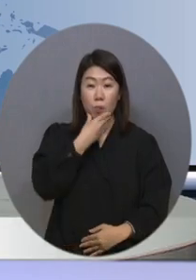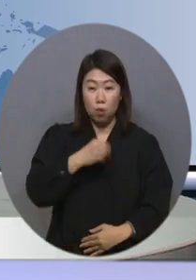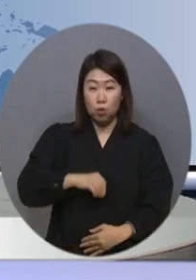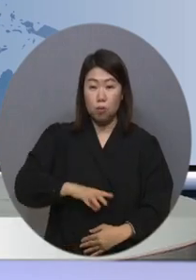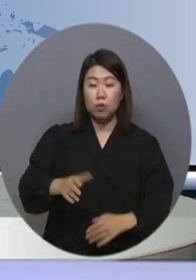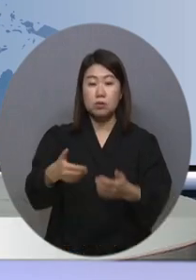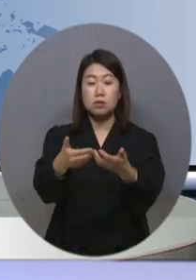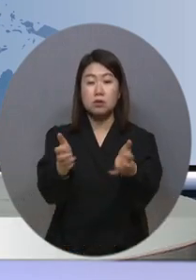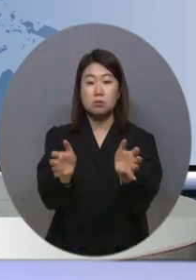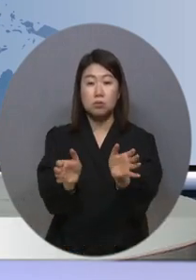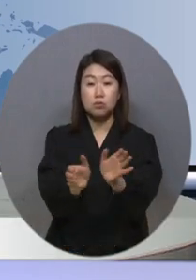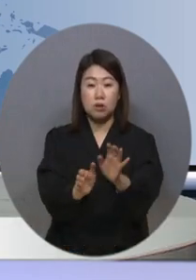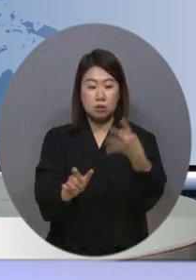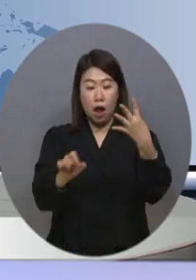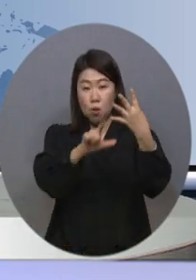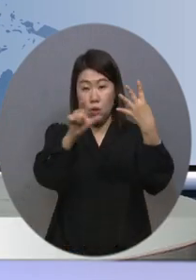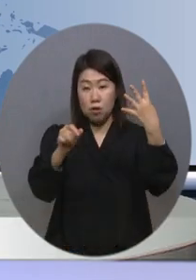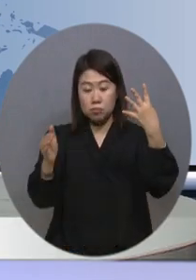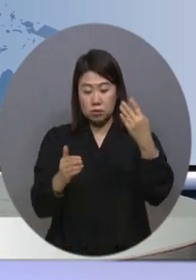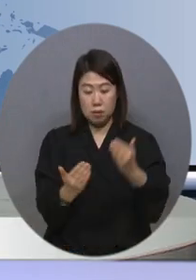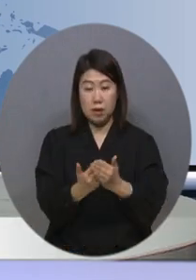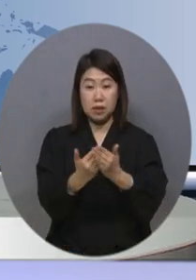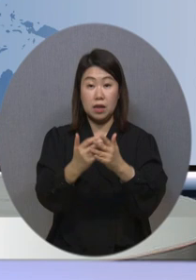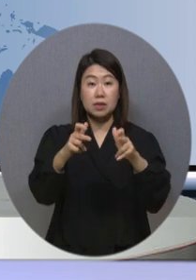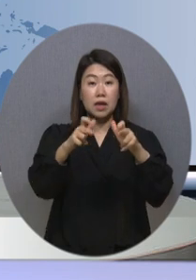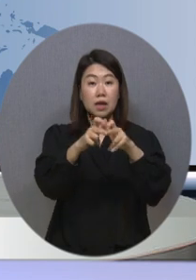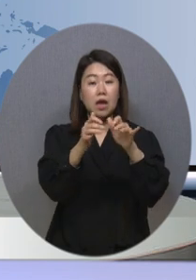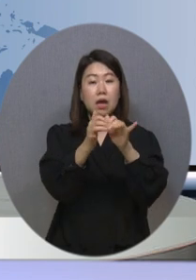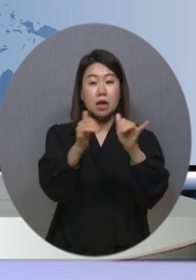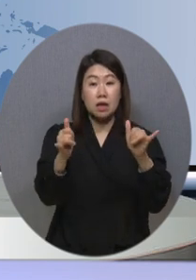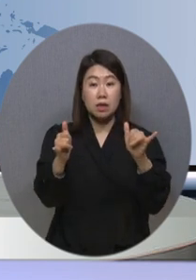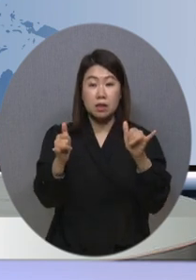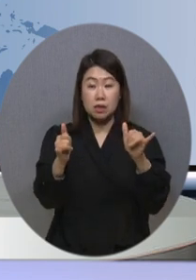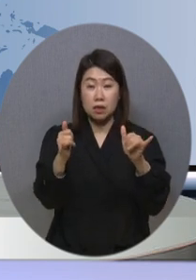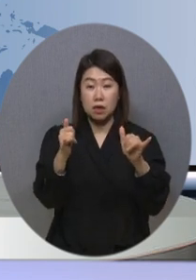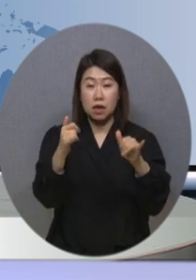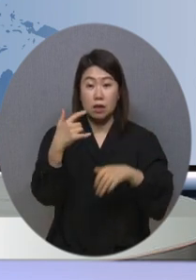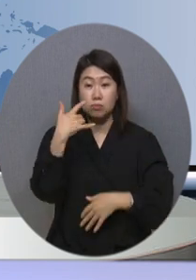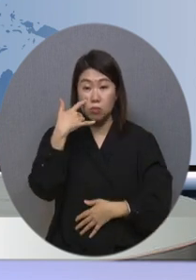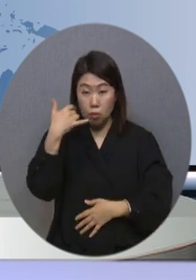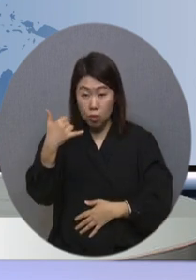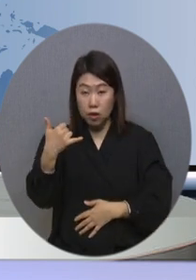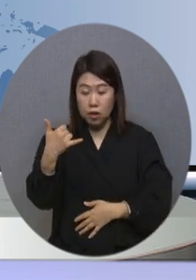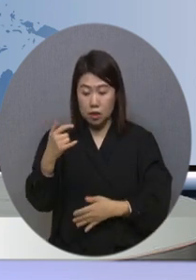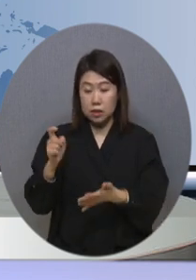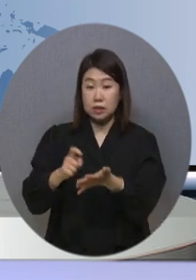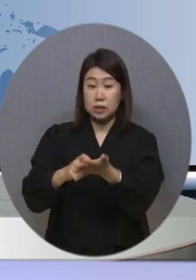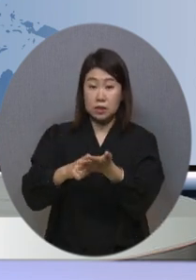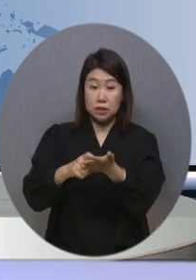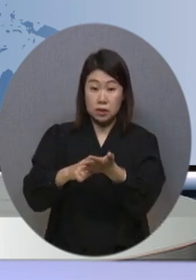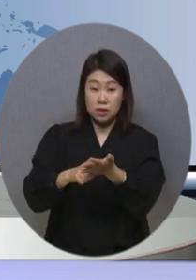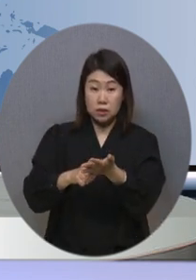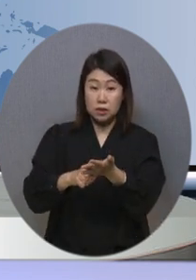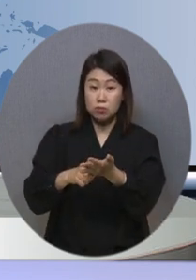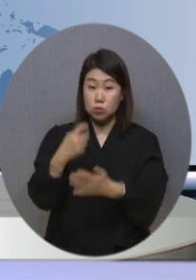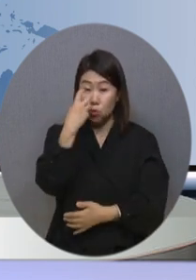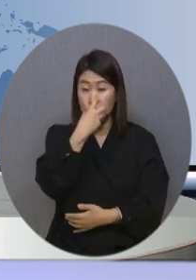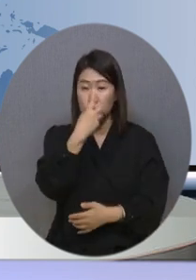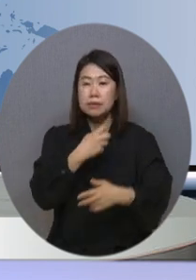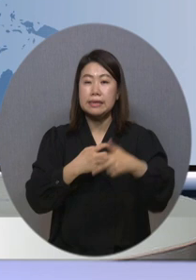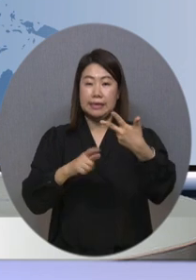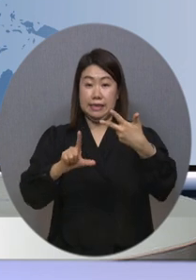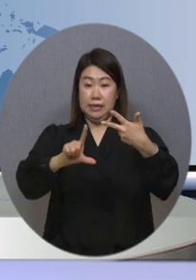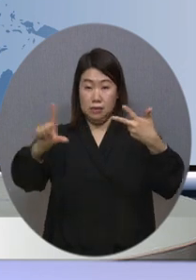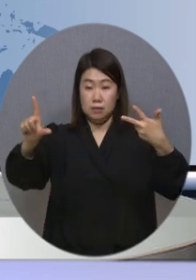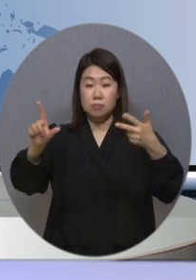보건복지부는 오는 4월부터 발달장애인과 보호자에게 최대 7일간 긴급 돌봄을 지원하는 시범 사업을 시작한다고